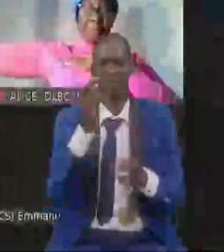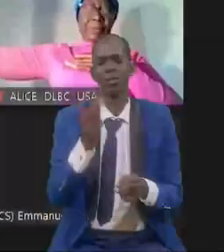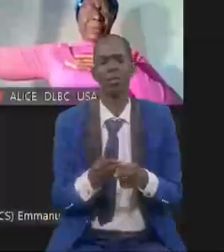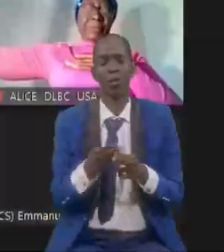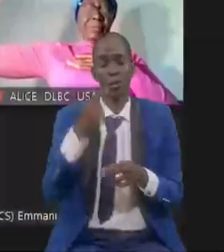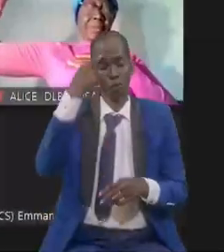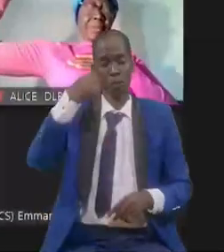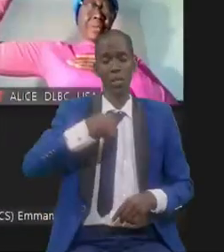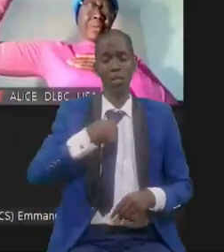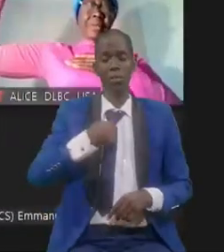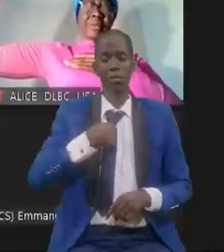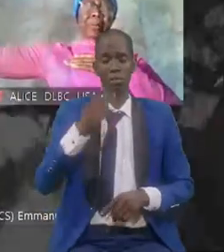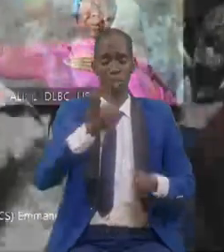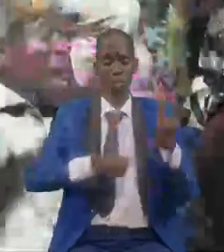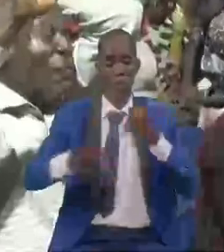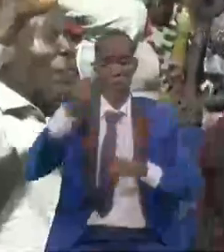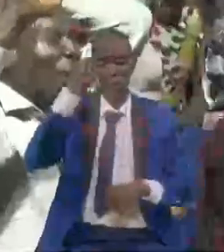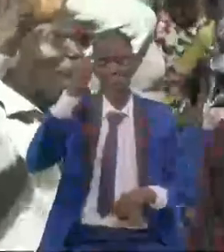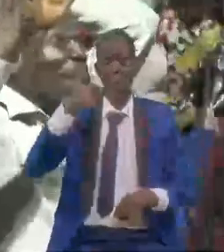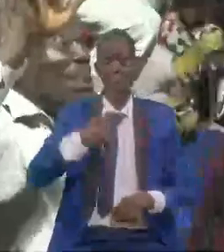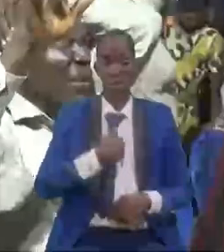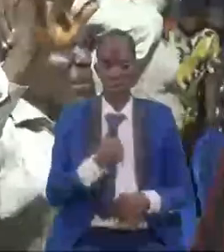Pour moi. Pour moi.